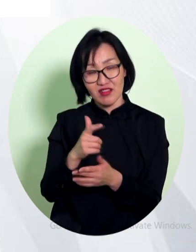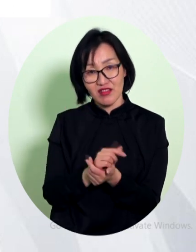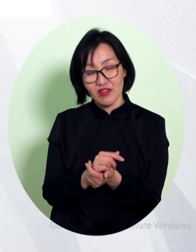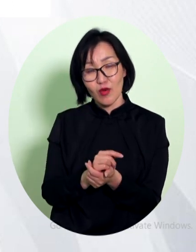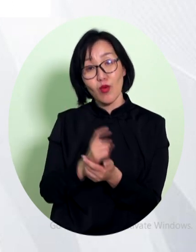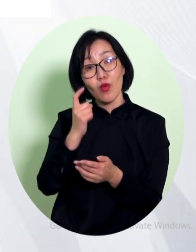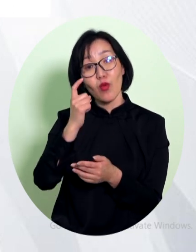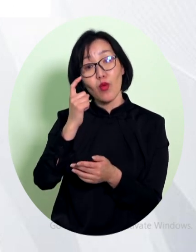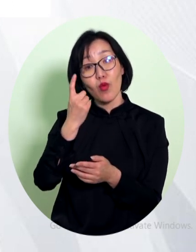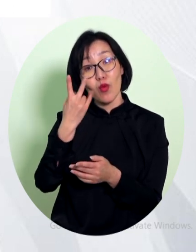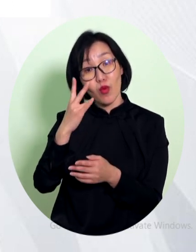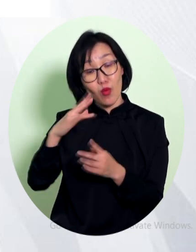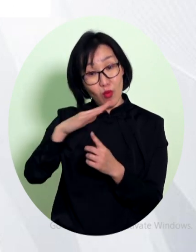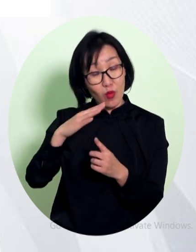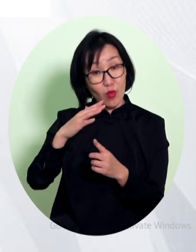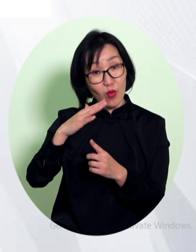Хүн